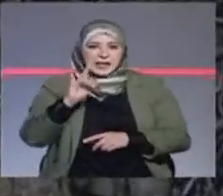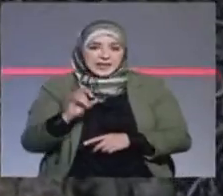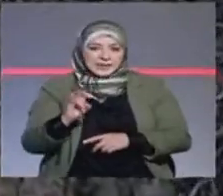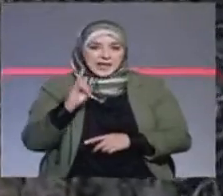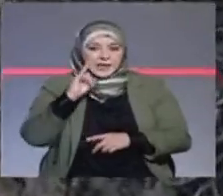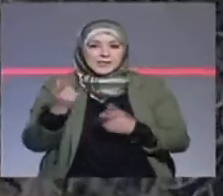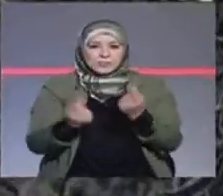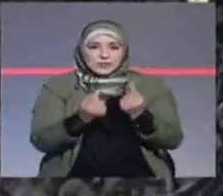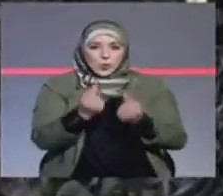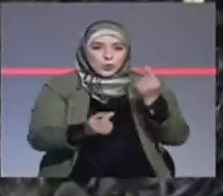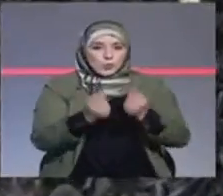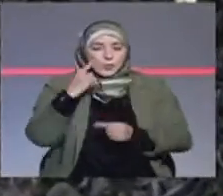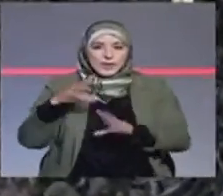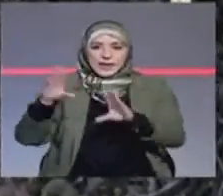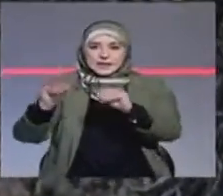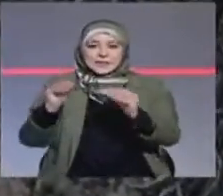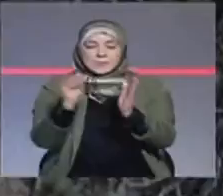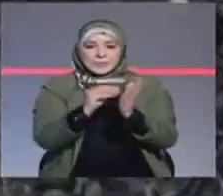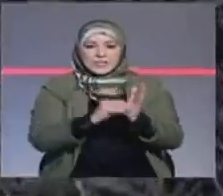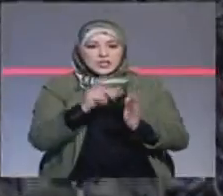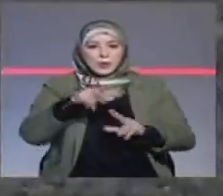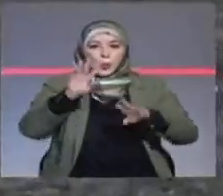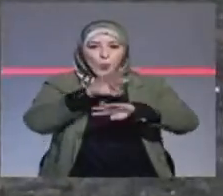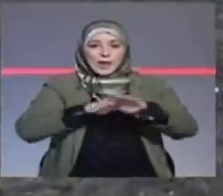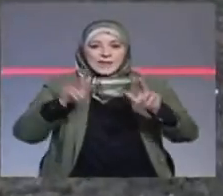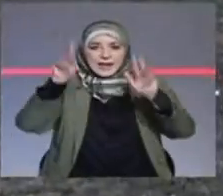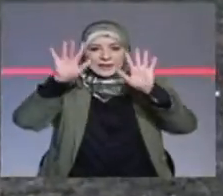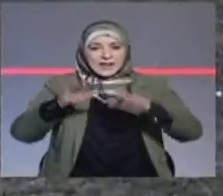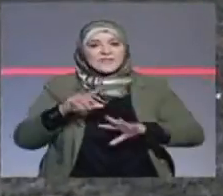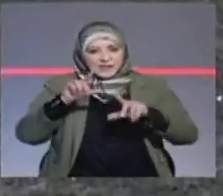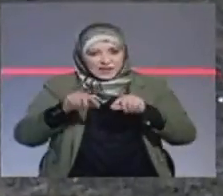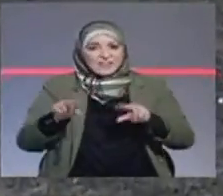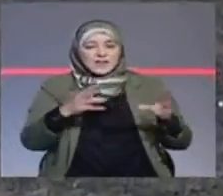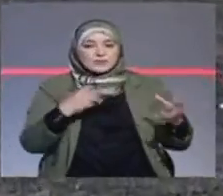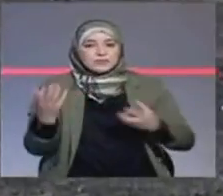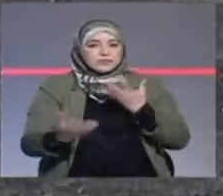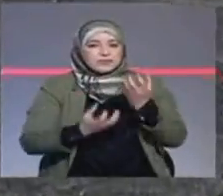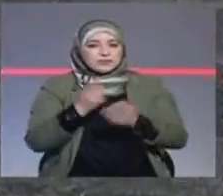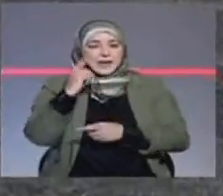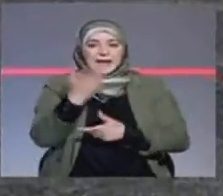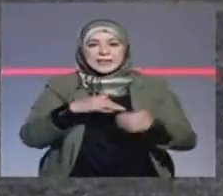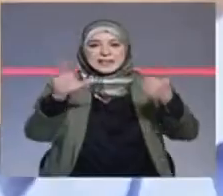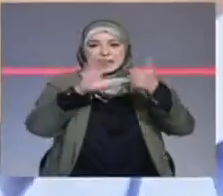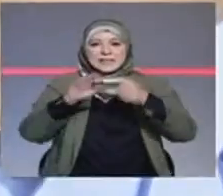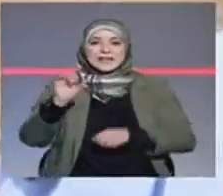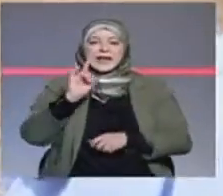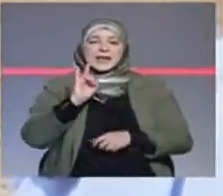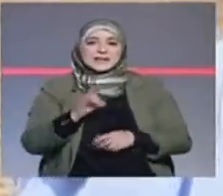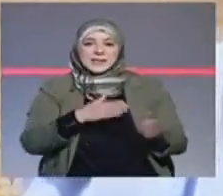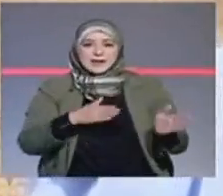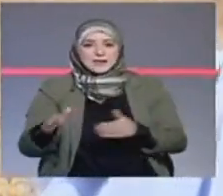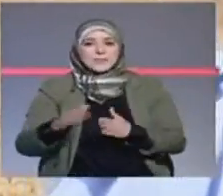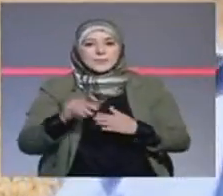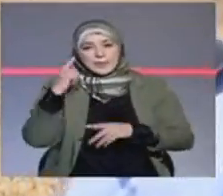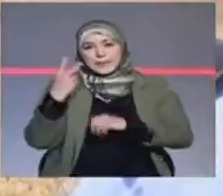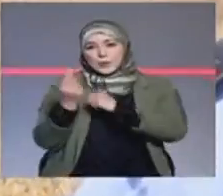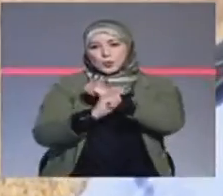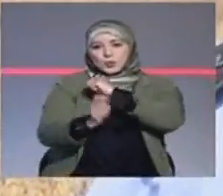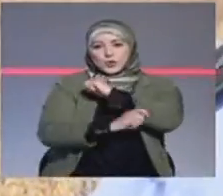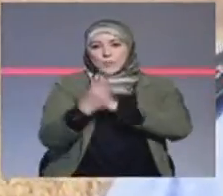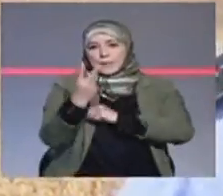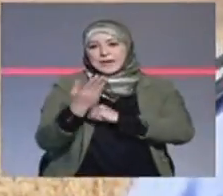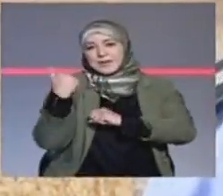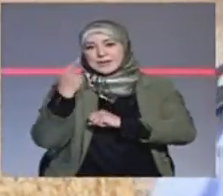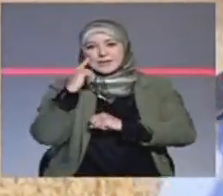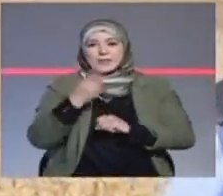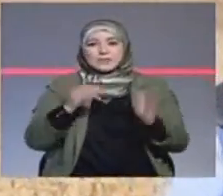فيما سجلت بمنطقة برج العيفة بالكاف حرائق أتت على قرابة 60 هكتار. ما يقارب جمعتين التالي سجلنا